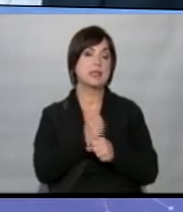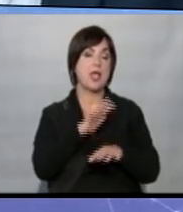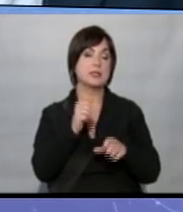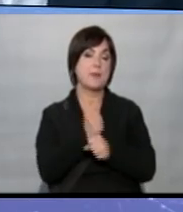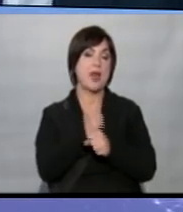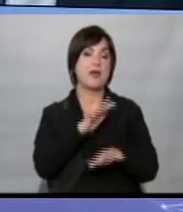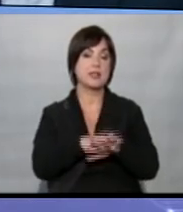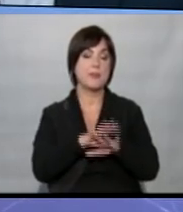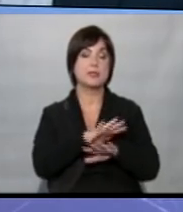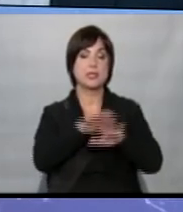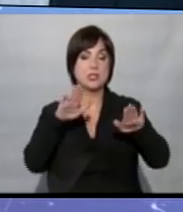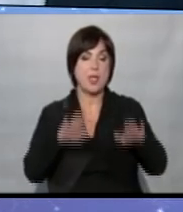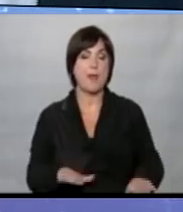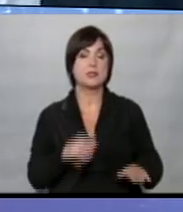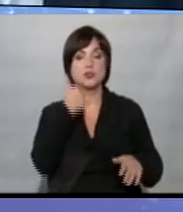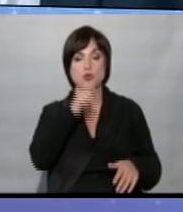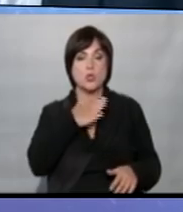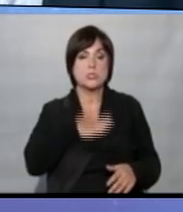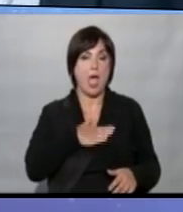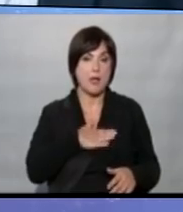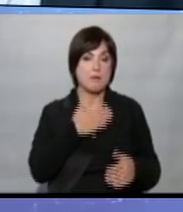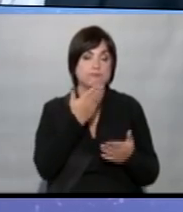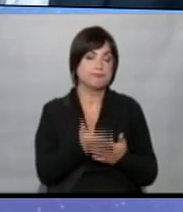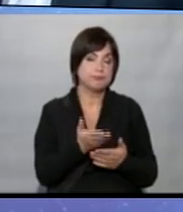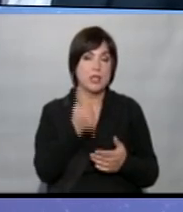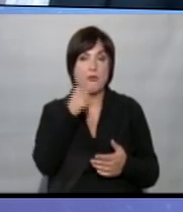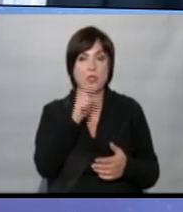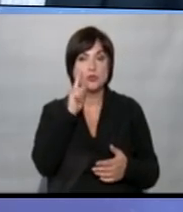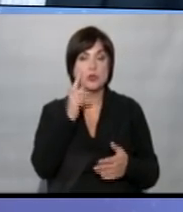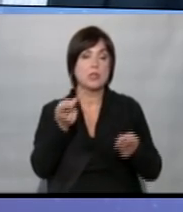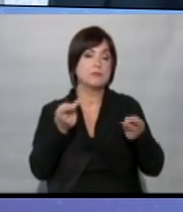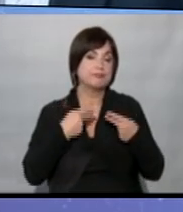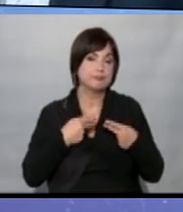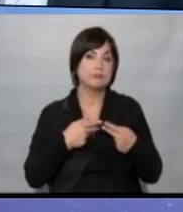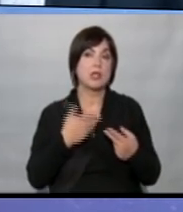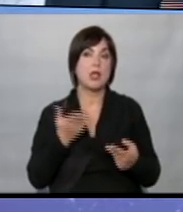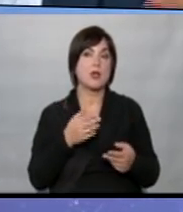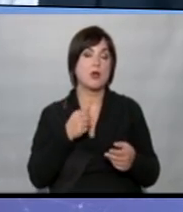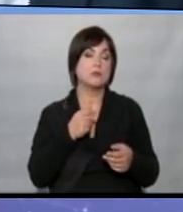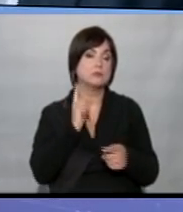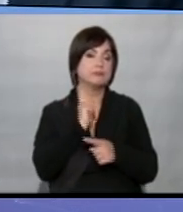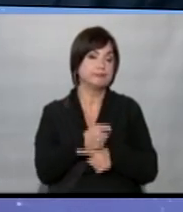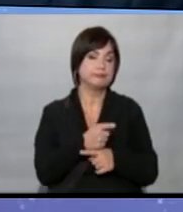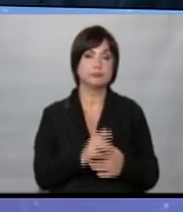прават. Секој си става на маса што сака и ќе видиме што ќе ни се испорача како уцени. Тоа е